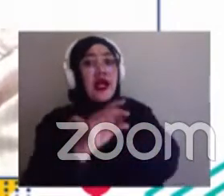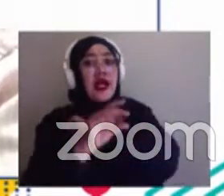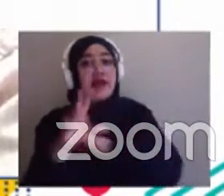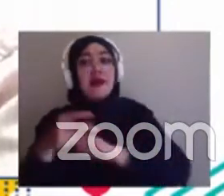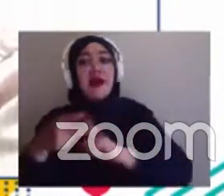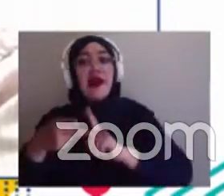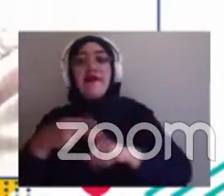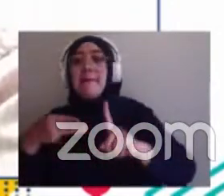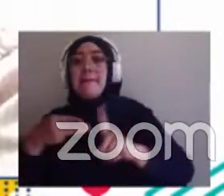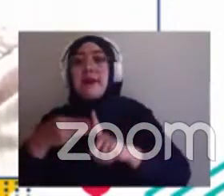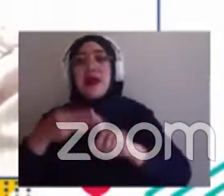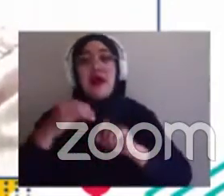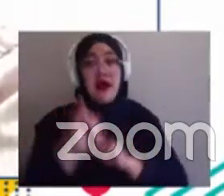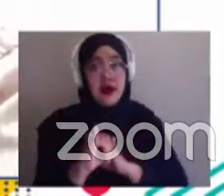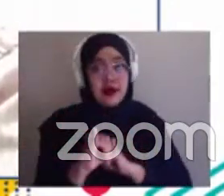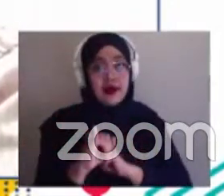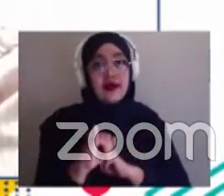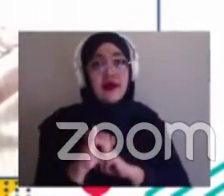sebagainya, bahkan juga